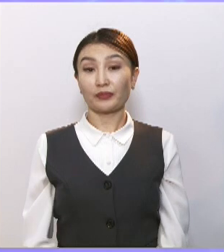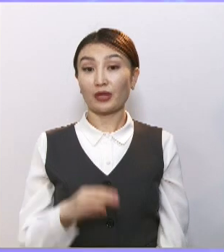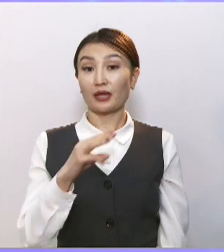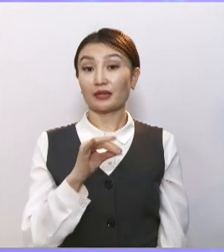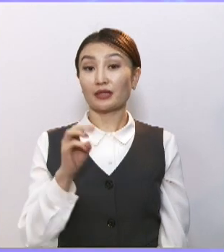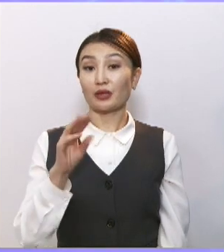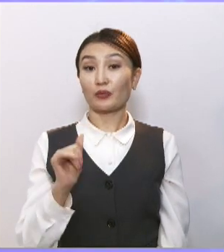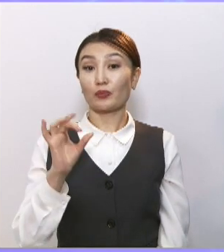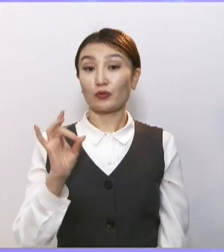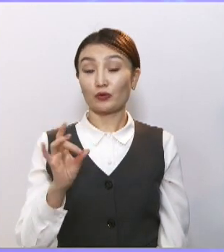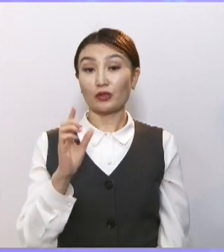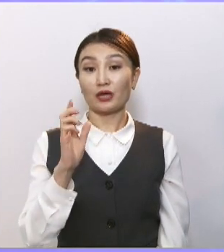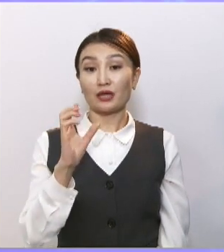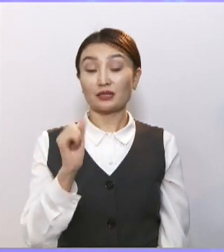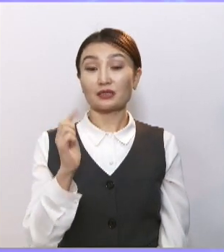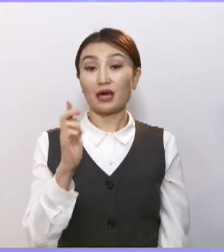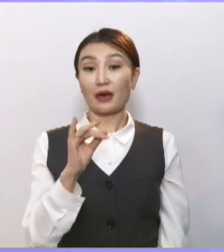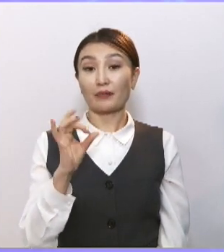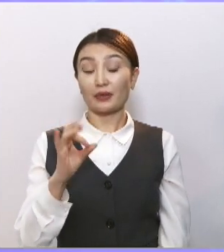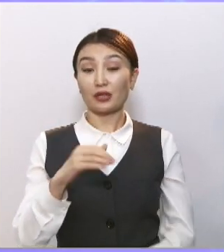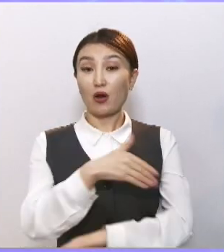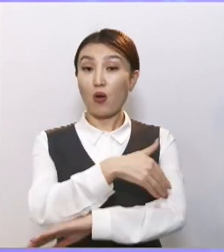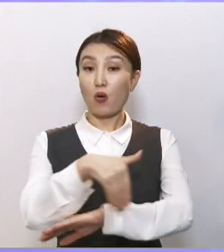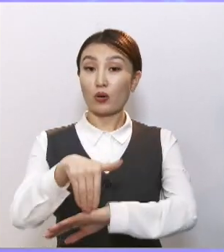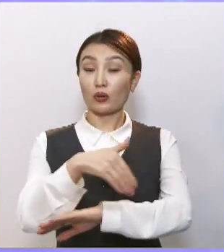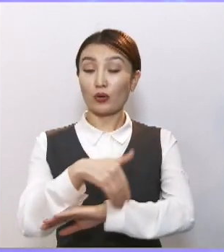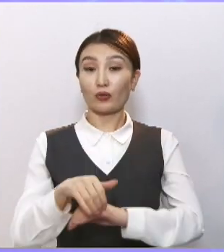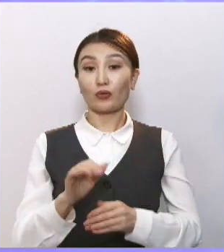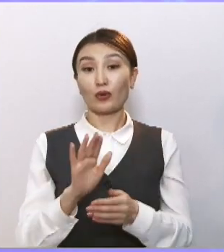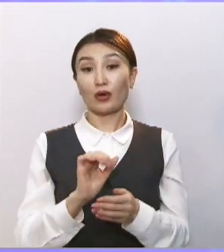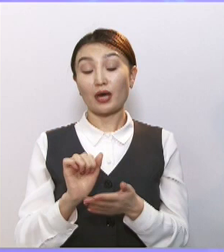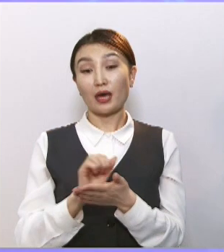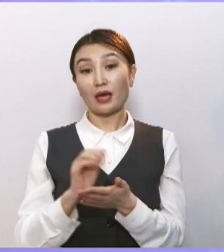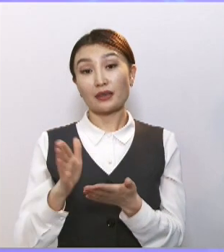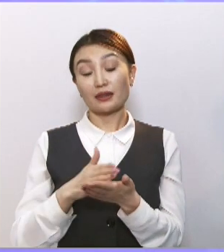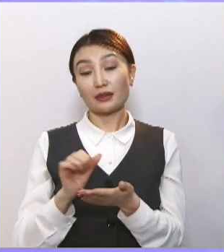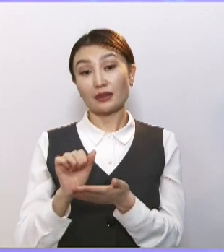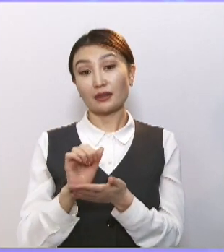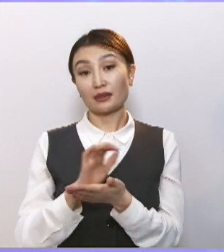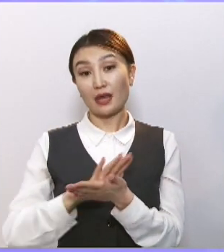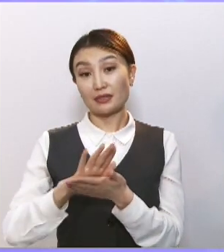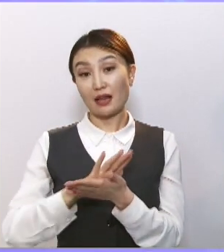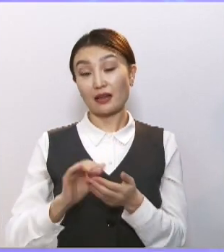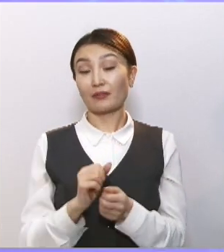Тимур менен Сабир короону тазалап жатышат.